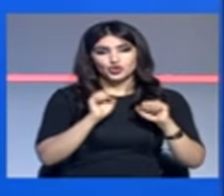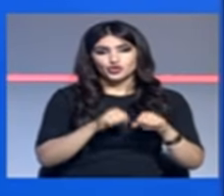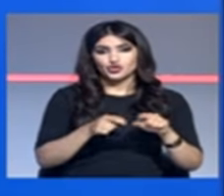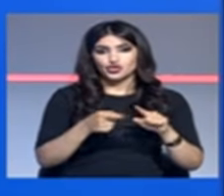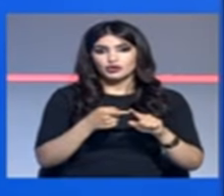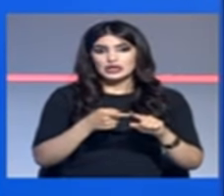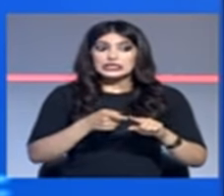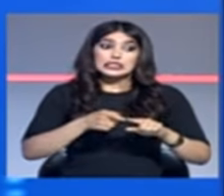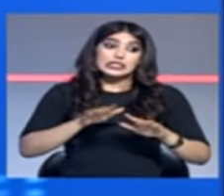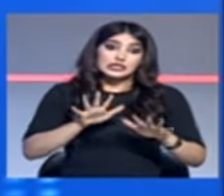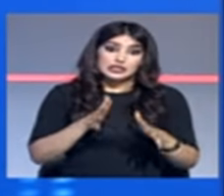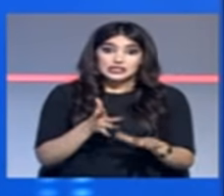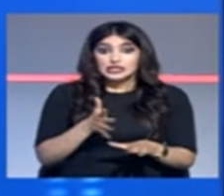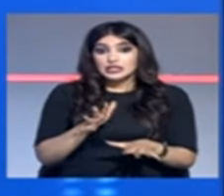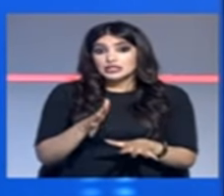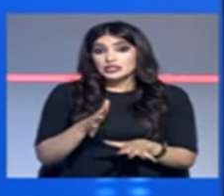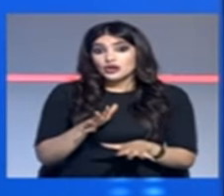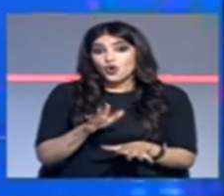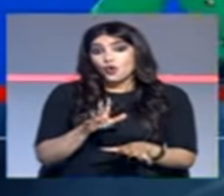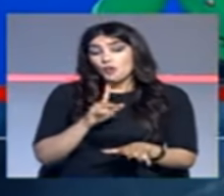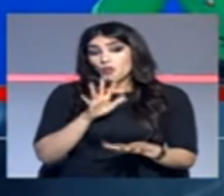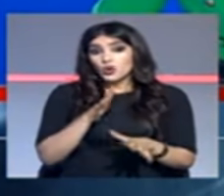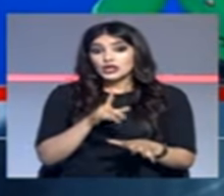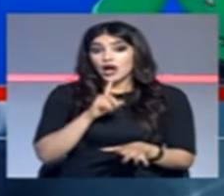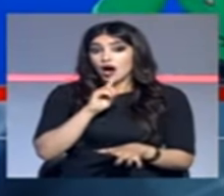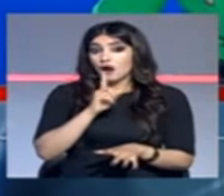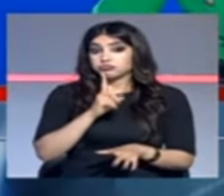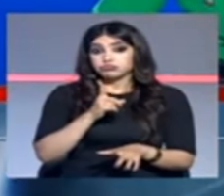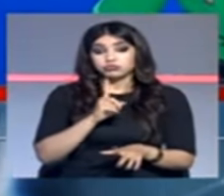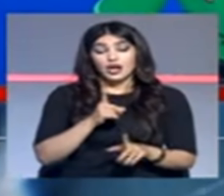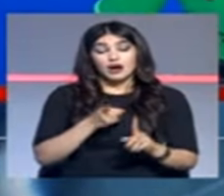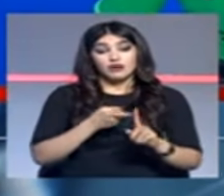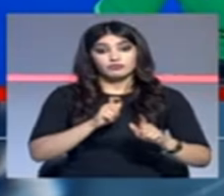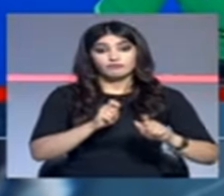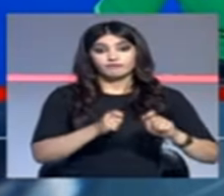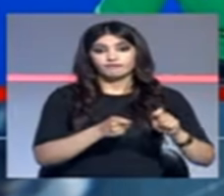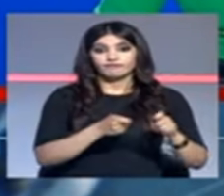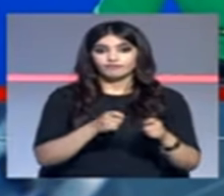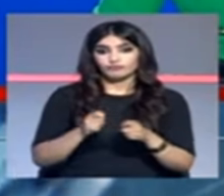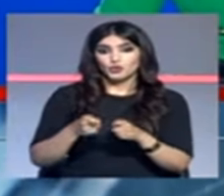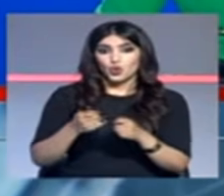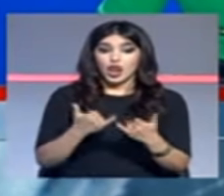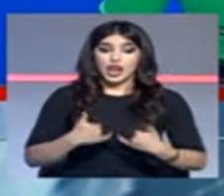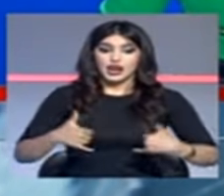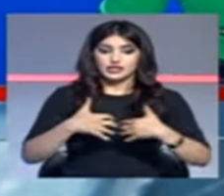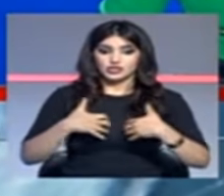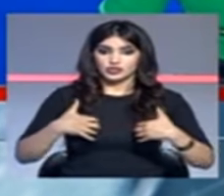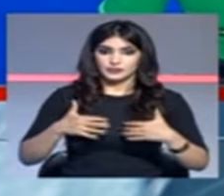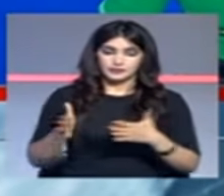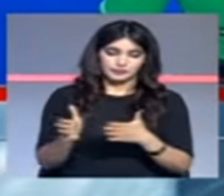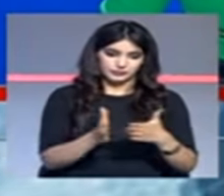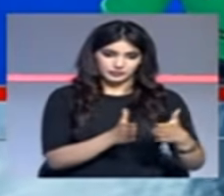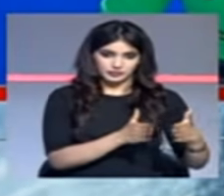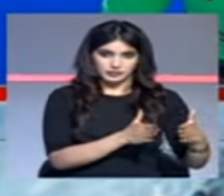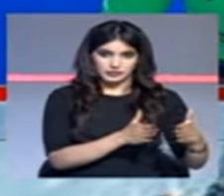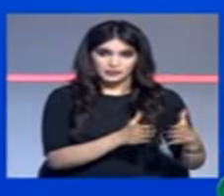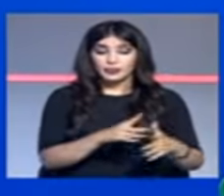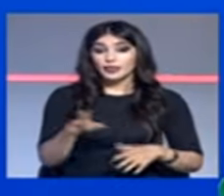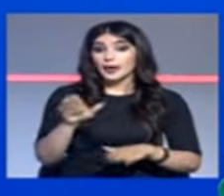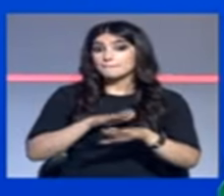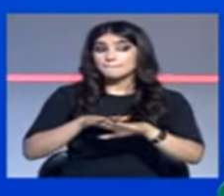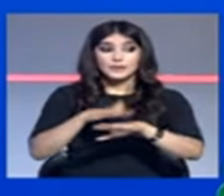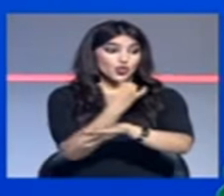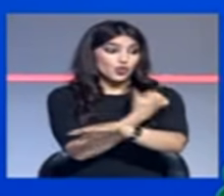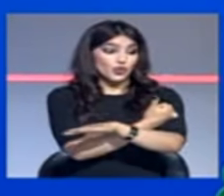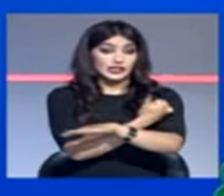مسيبين الدنيا ربما شو فوز اسير يدنا على قلبنا في اللجنه العلميه مش شيء هذا نعم بخصوص التلقيح